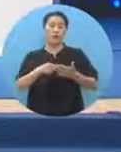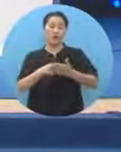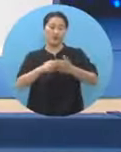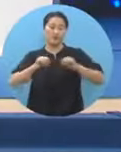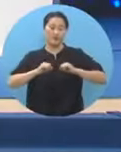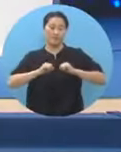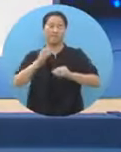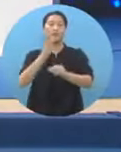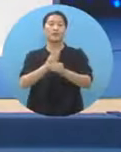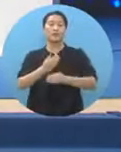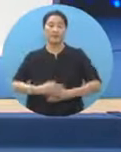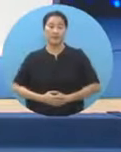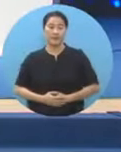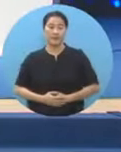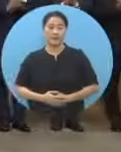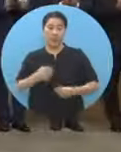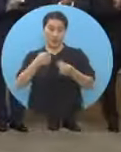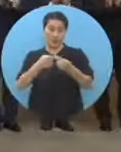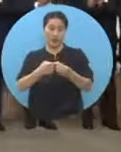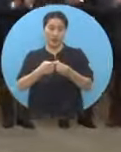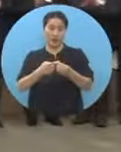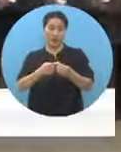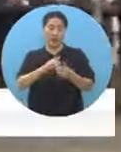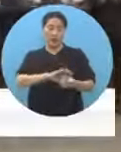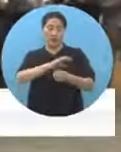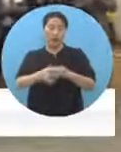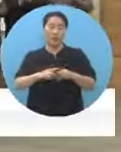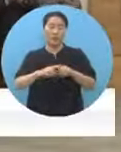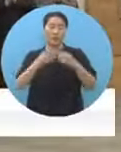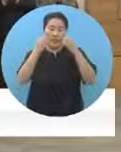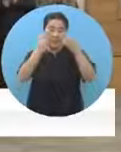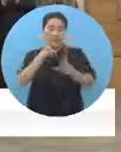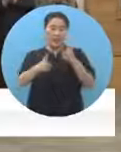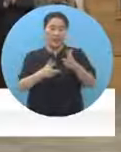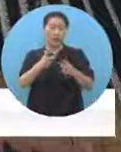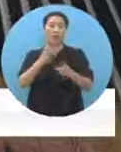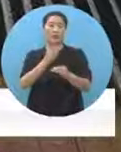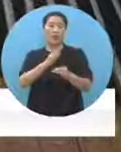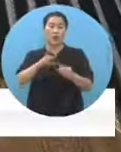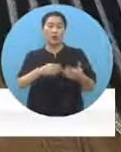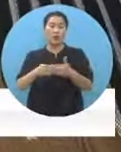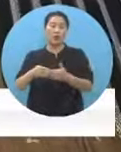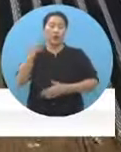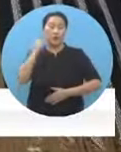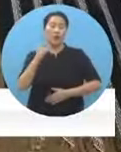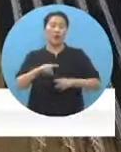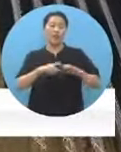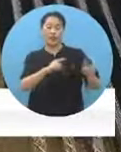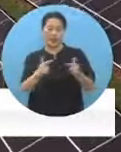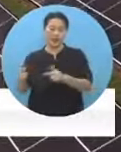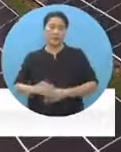선정하고 추진에 박차를 가하고 있습니다. 그 첫 번째로 글로벌 에너지 신산업 수도를 선도할